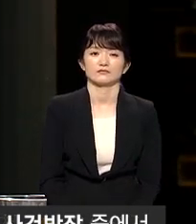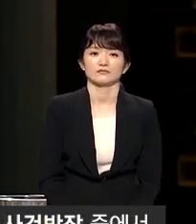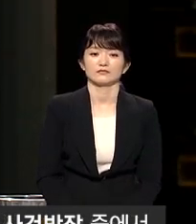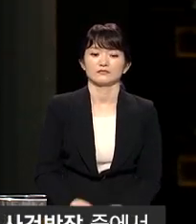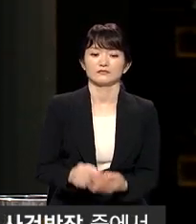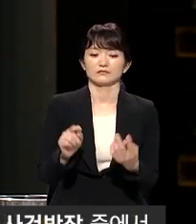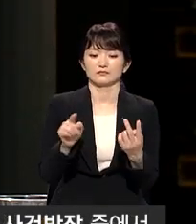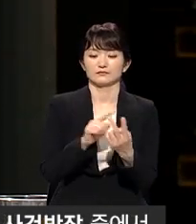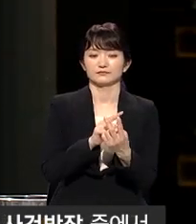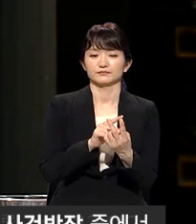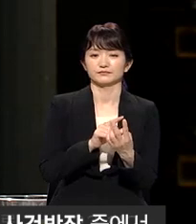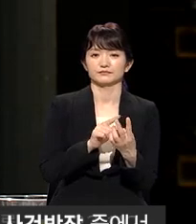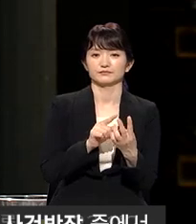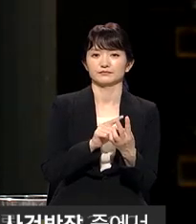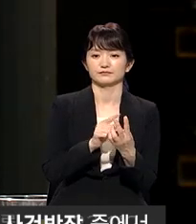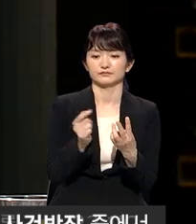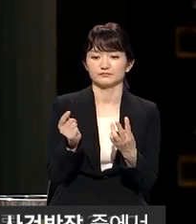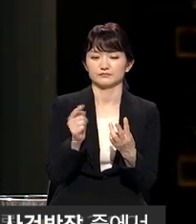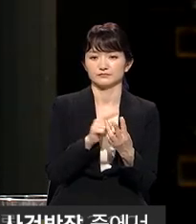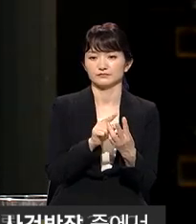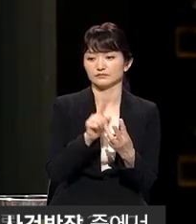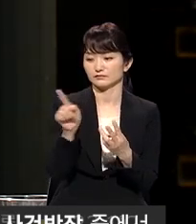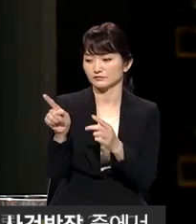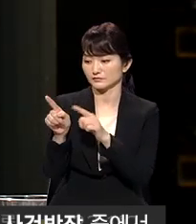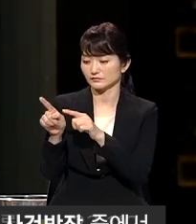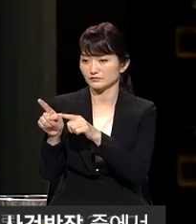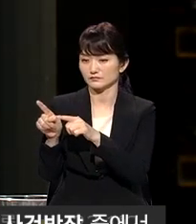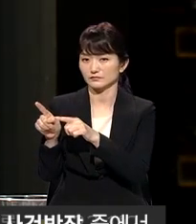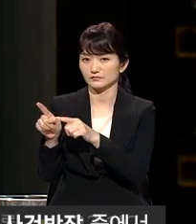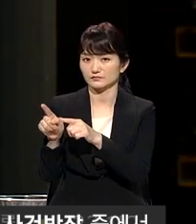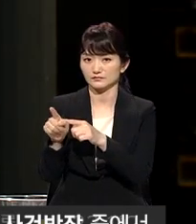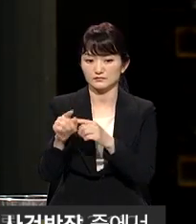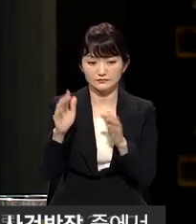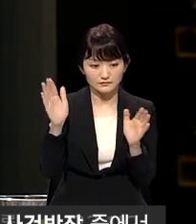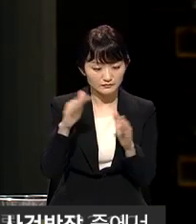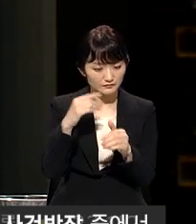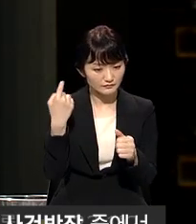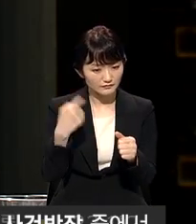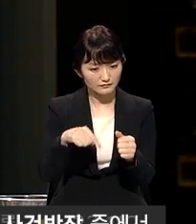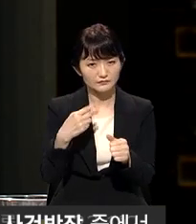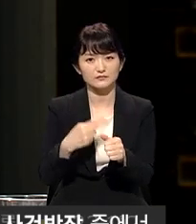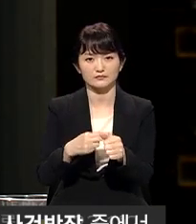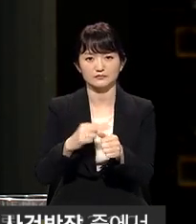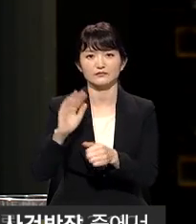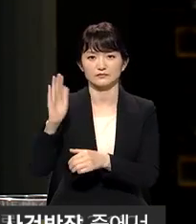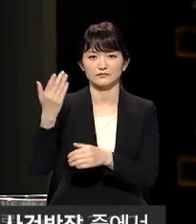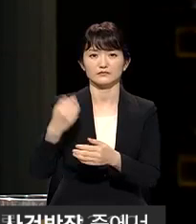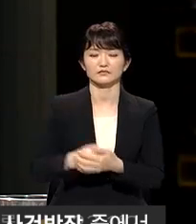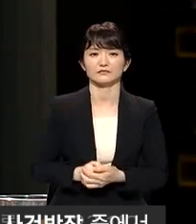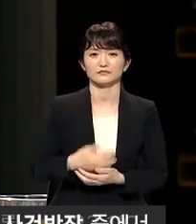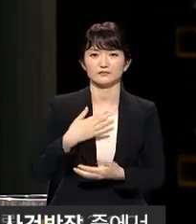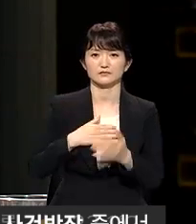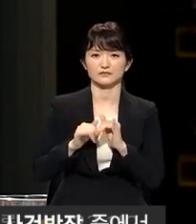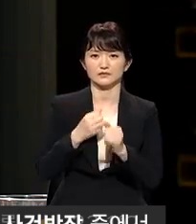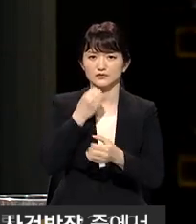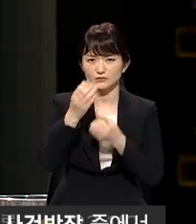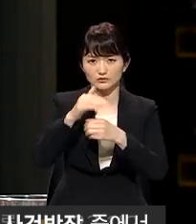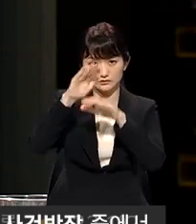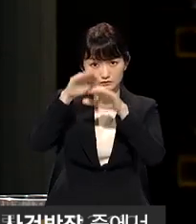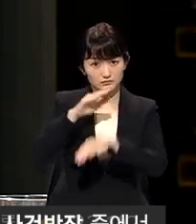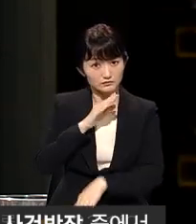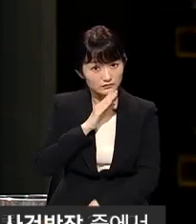명 가해자 중 한 명이 아이들을 가르치는 교사가 됐다는 겁니다이 가해자 지인의 폭로 내용